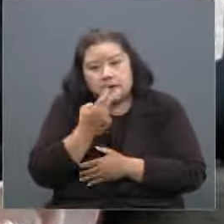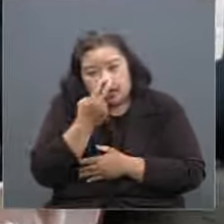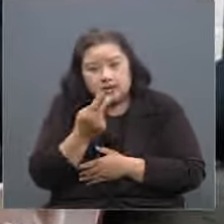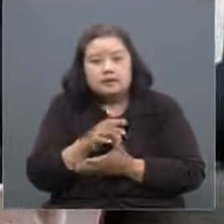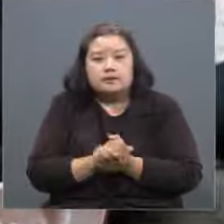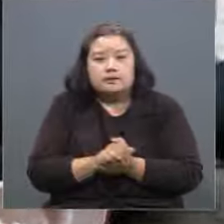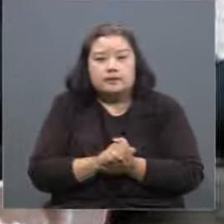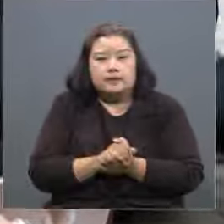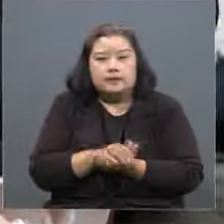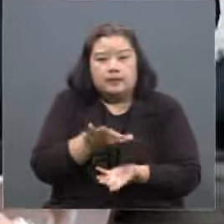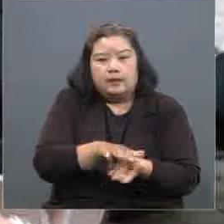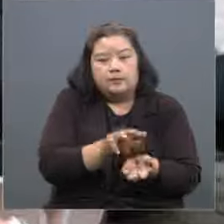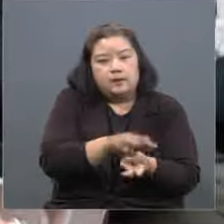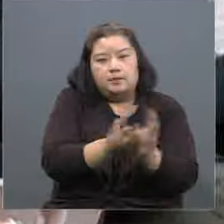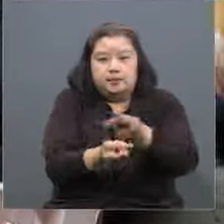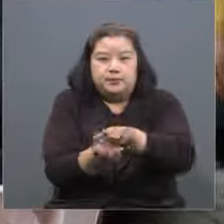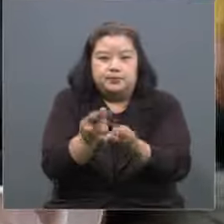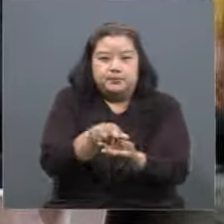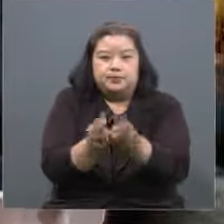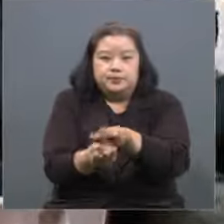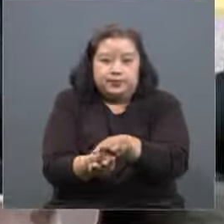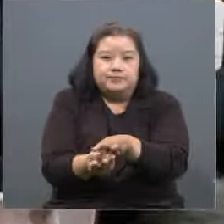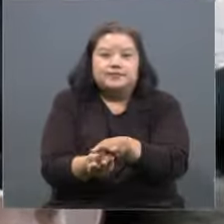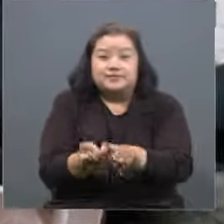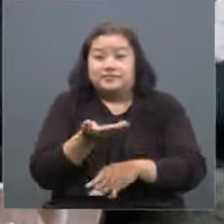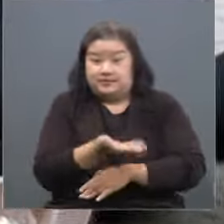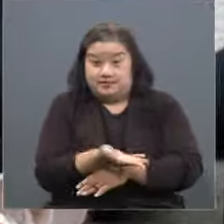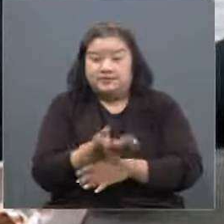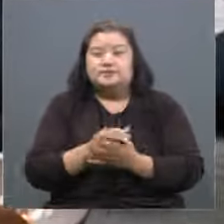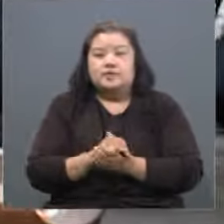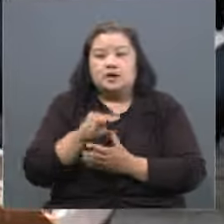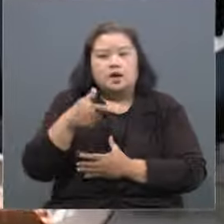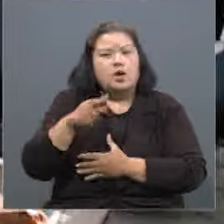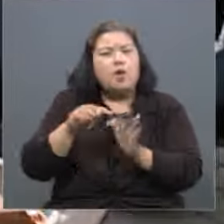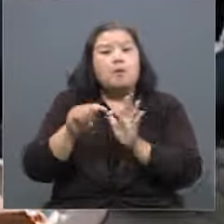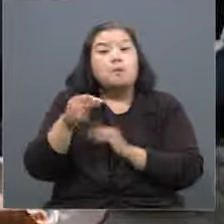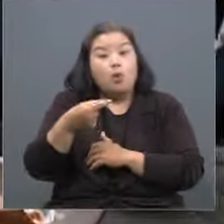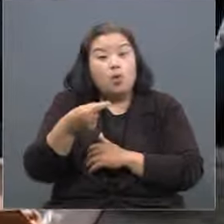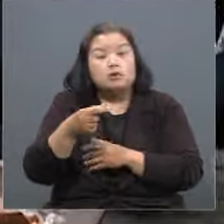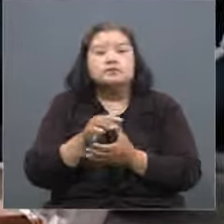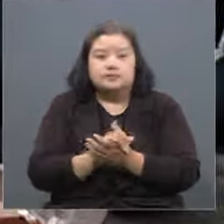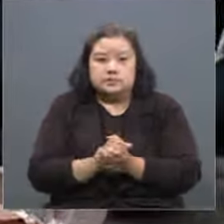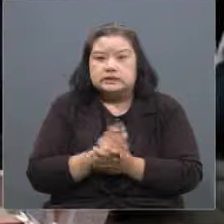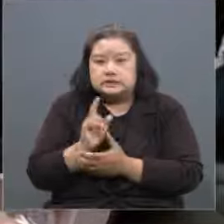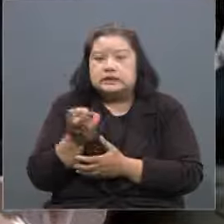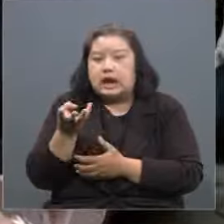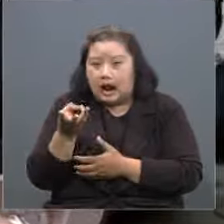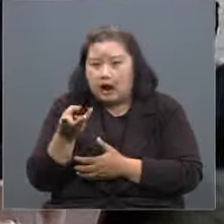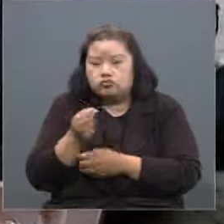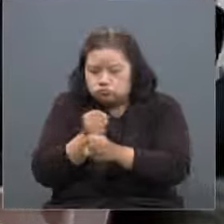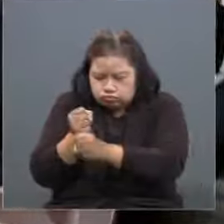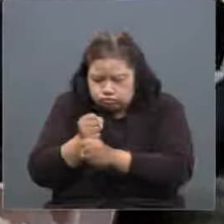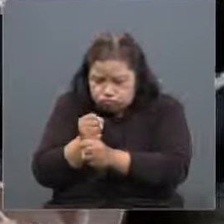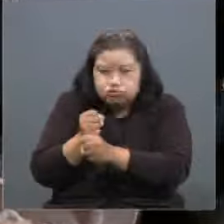งข้าวโป่งท่านนายกก็ลงมือย่างเองเลยนะคะข้าวโป่งนี้ก็ทำมาจากข้าวหอมซึ่